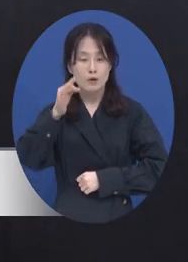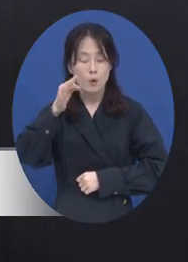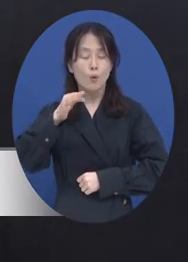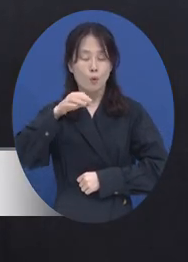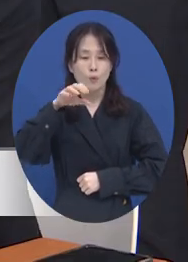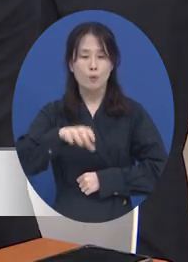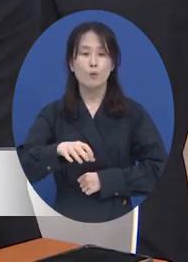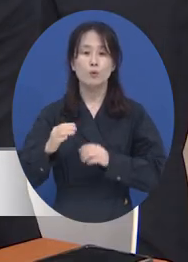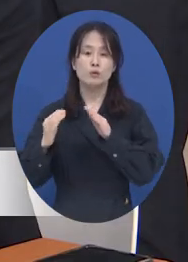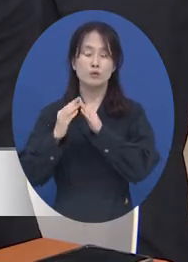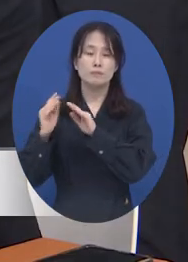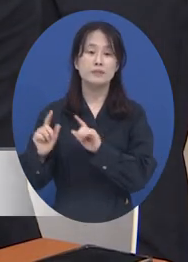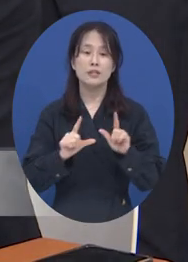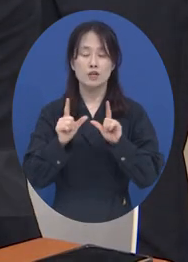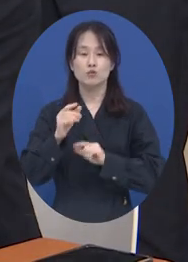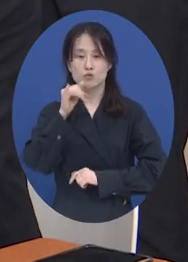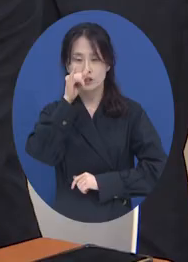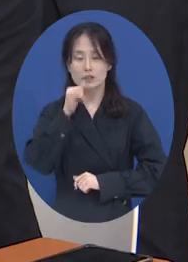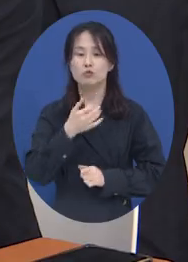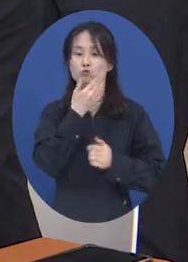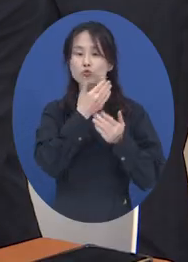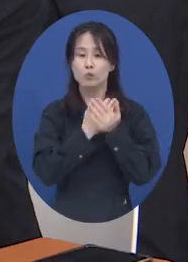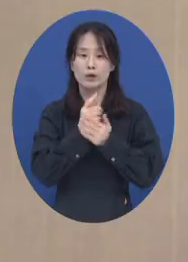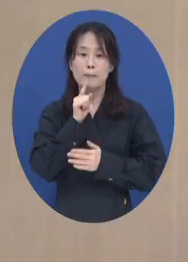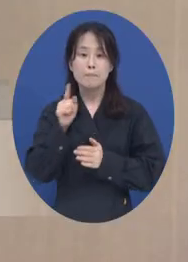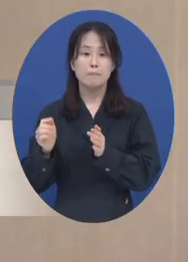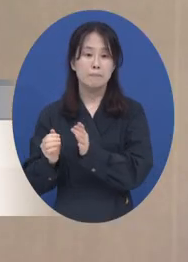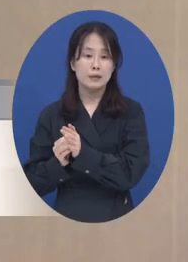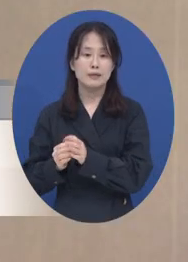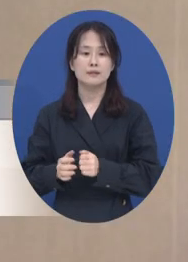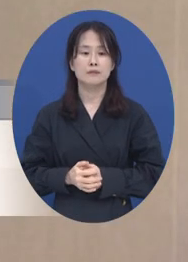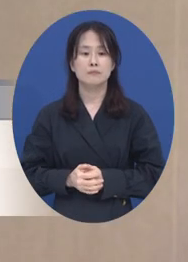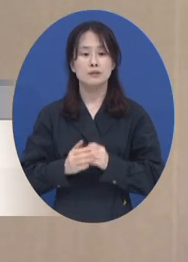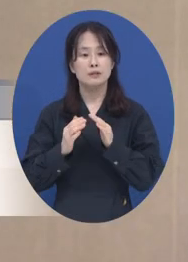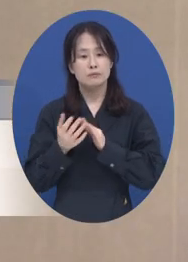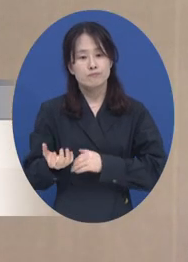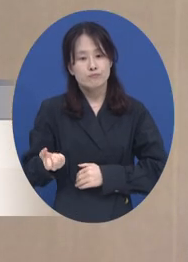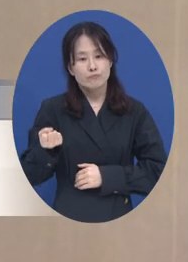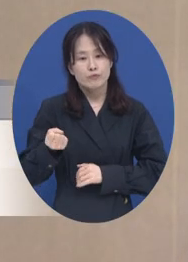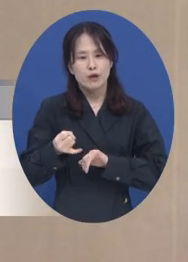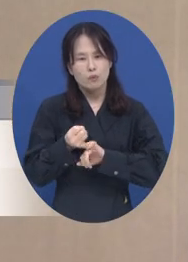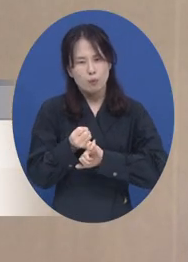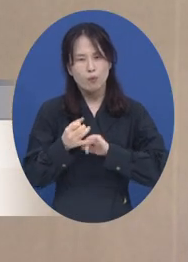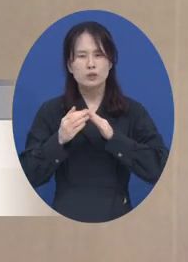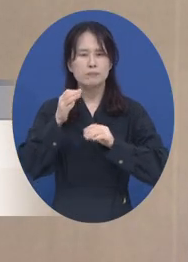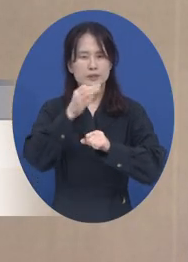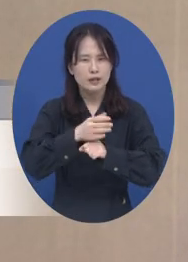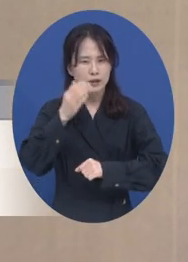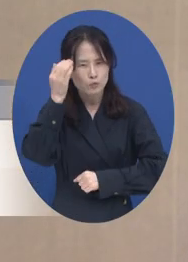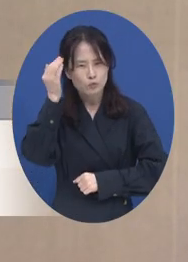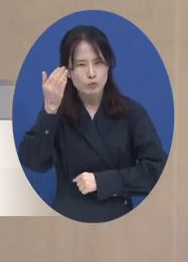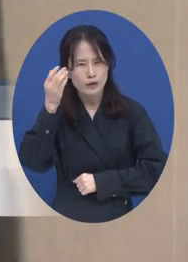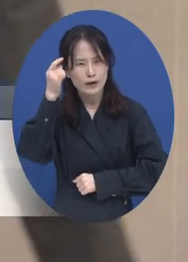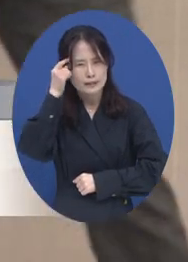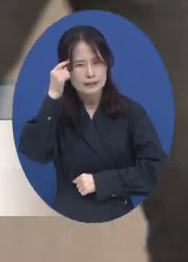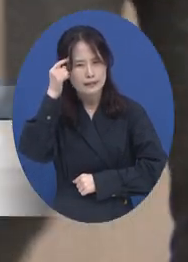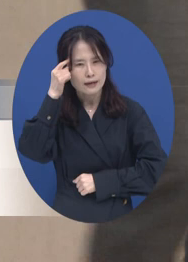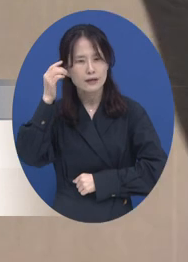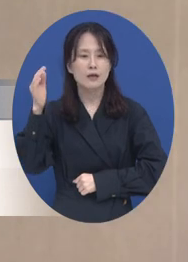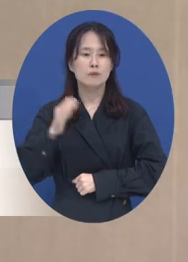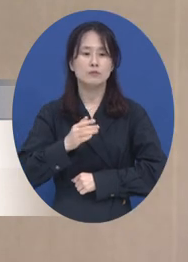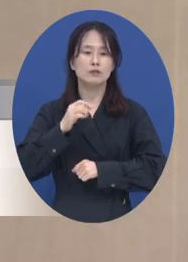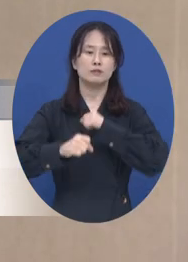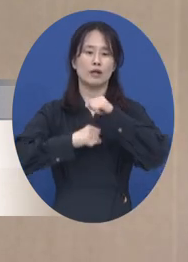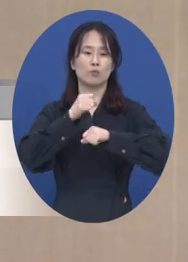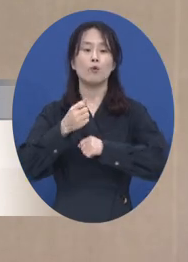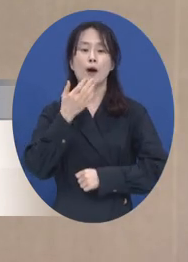수 있게 하는 게 중요하다고 강조했습니다. 집을 소유하고 꼭 집을 사야 된다라는 그러한 강박으로부터